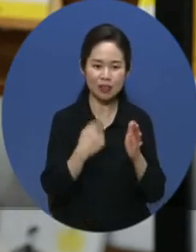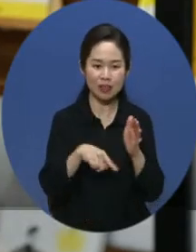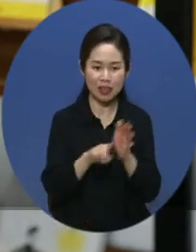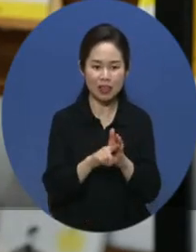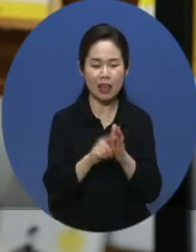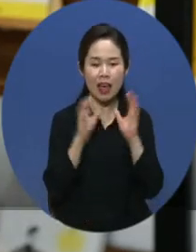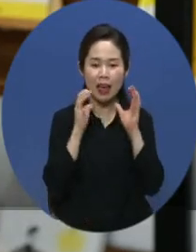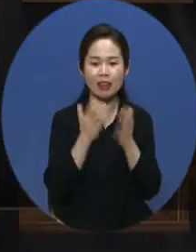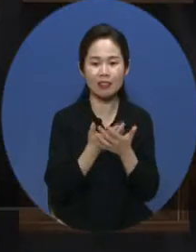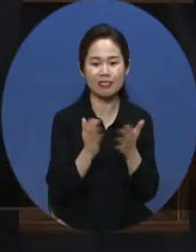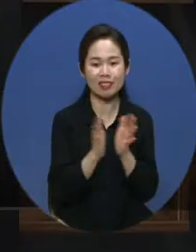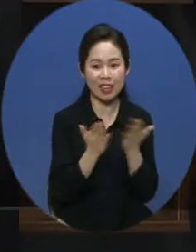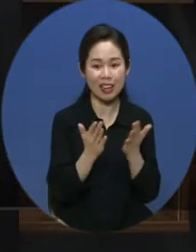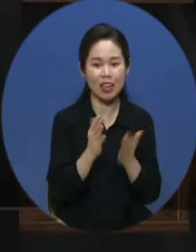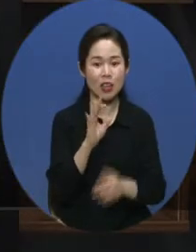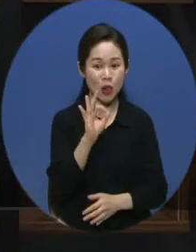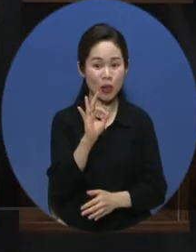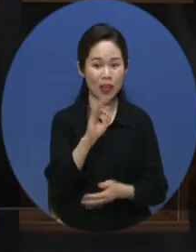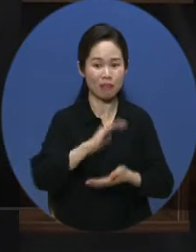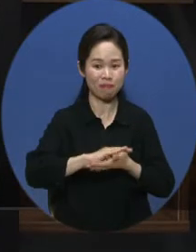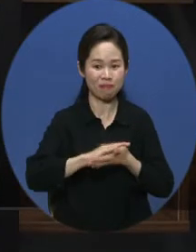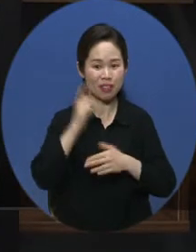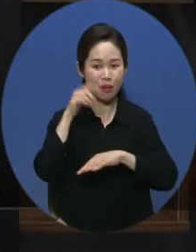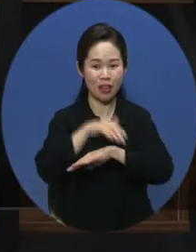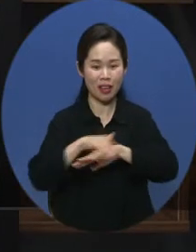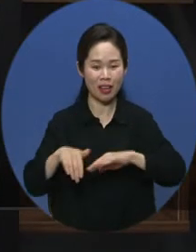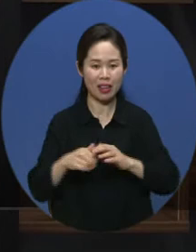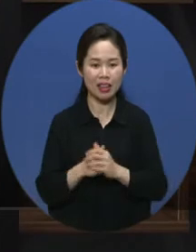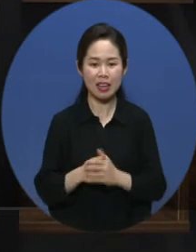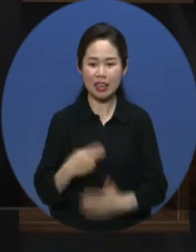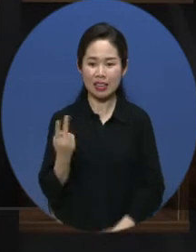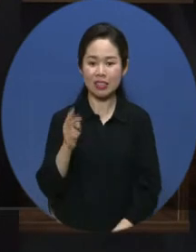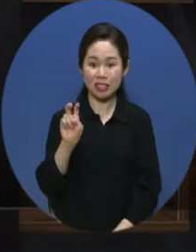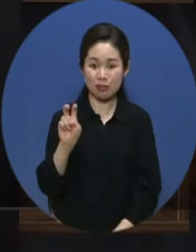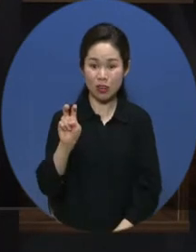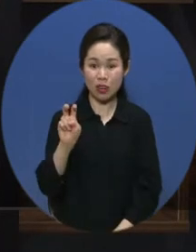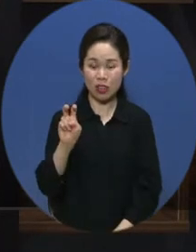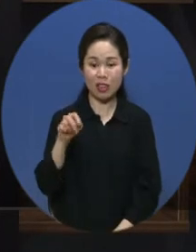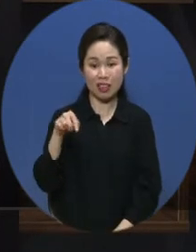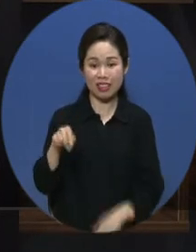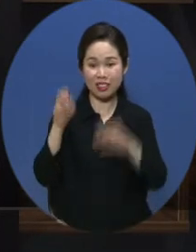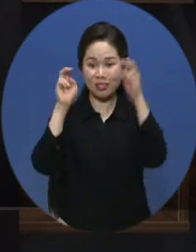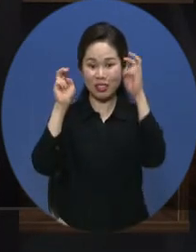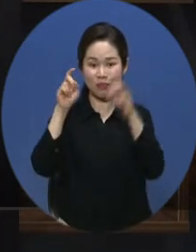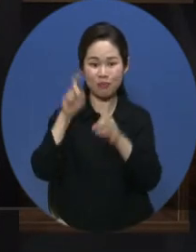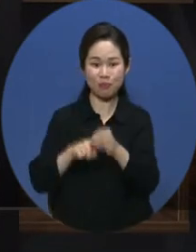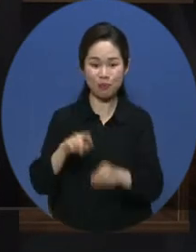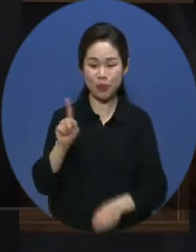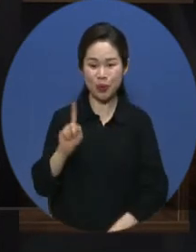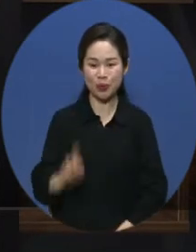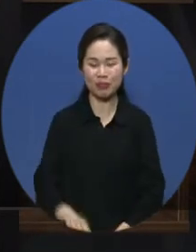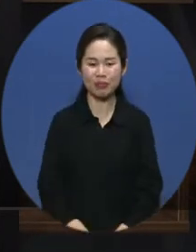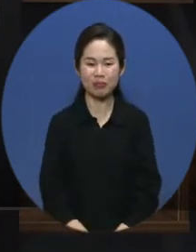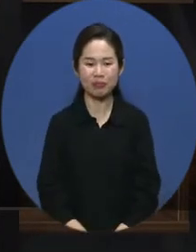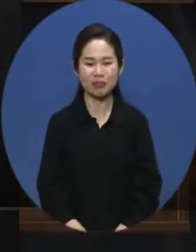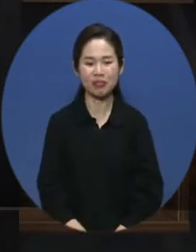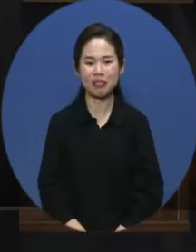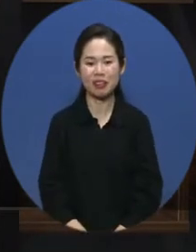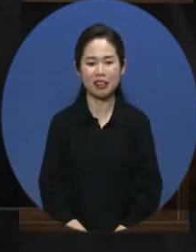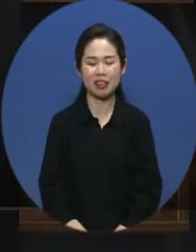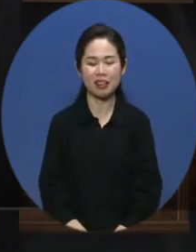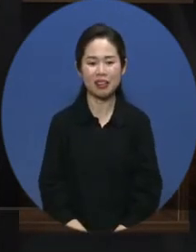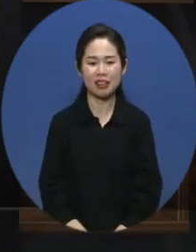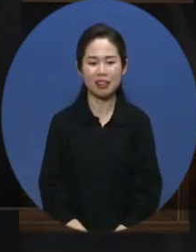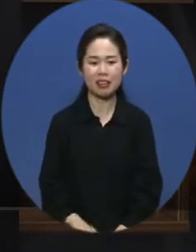예정입니다. 그럼 2020년 피치마켓의 목표는 어떤 게 있는지 궁금합니다. 우선은 이제